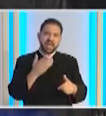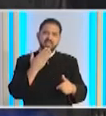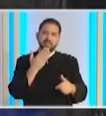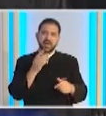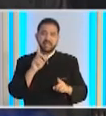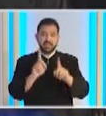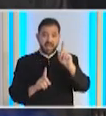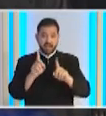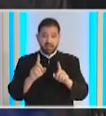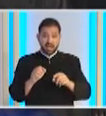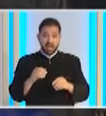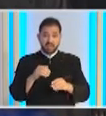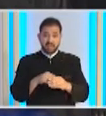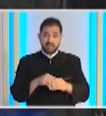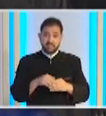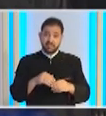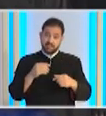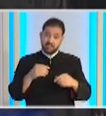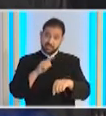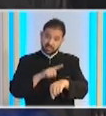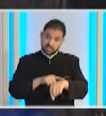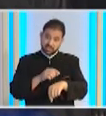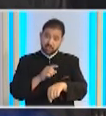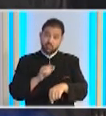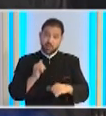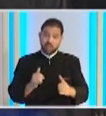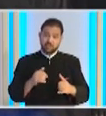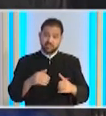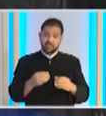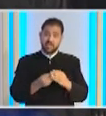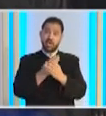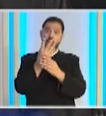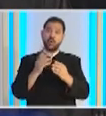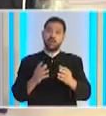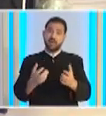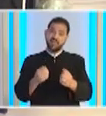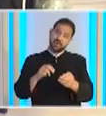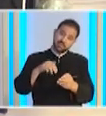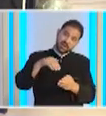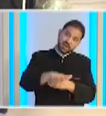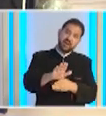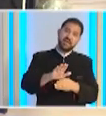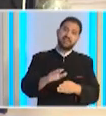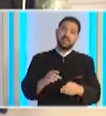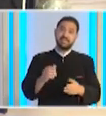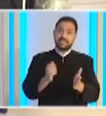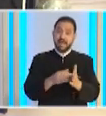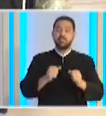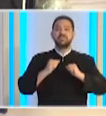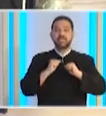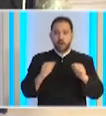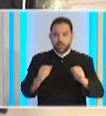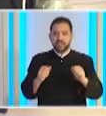Chiar dacă pe parcursul acestei înnoiri mai avem și căderi, este necesar să ne hotărâm,